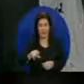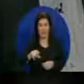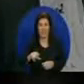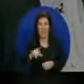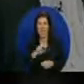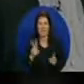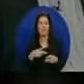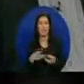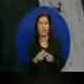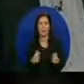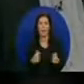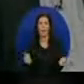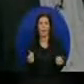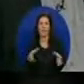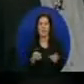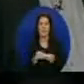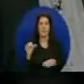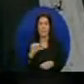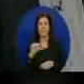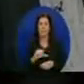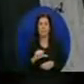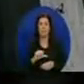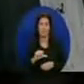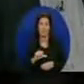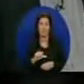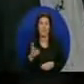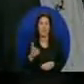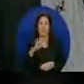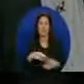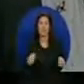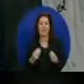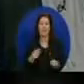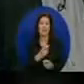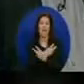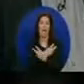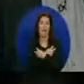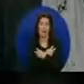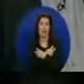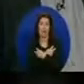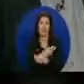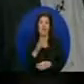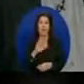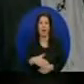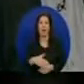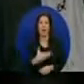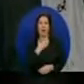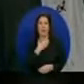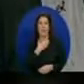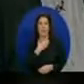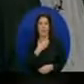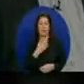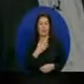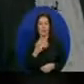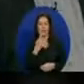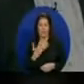מסית במים, ודבר שני, יש בו אלמנטים שהם אלמנטים רעילים, וגם חונקים. אז